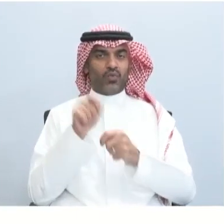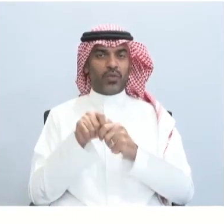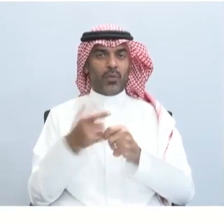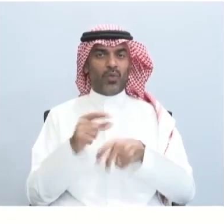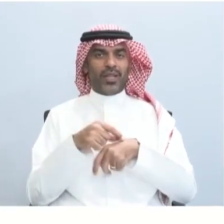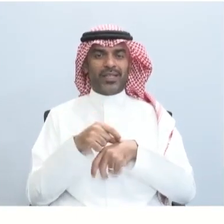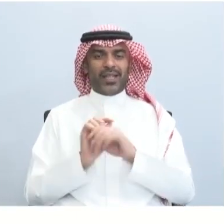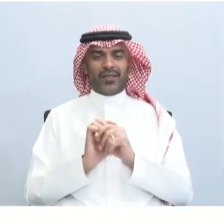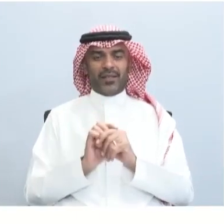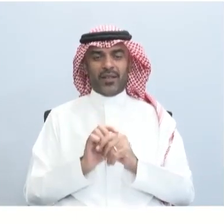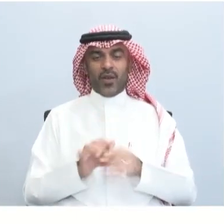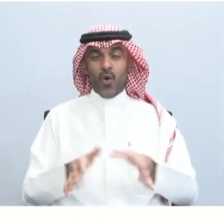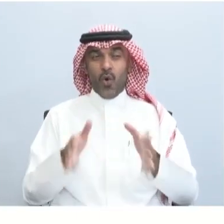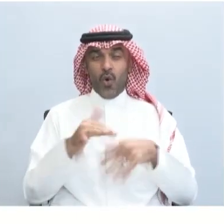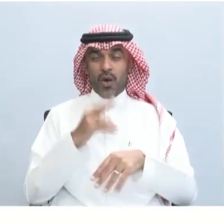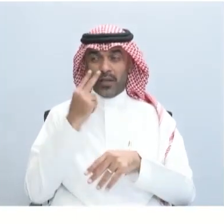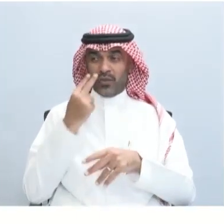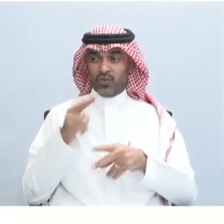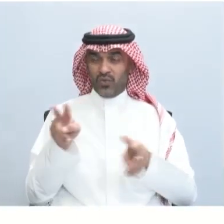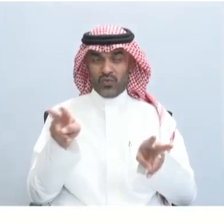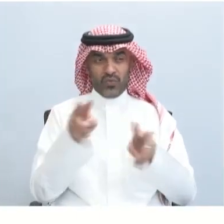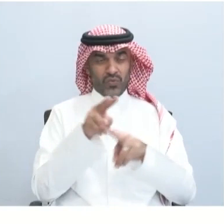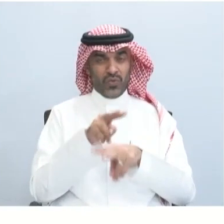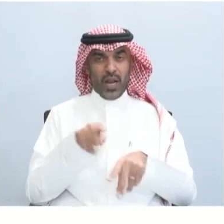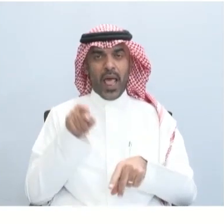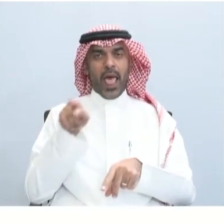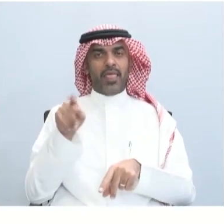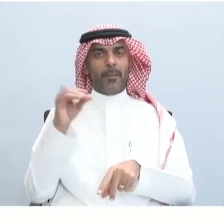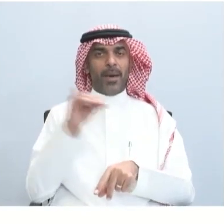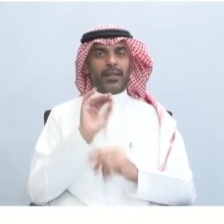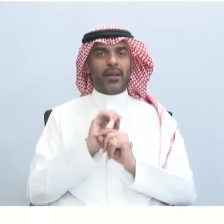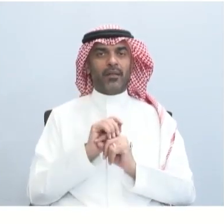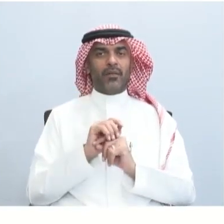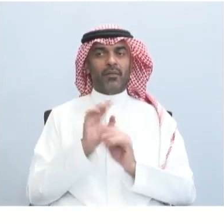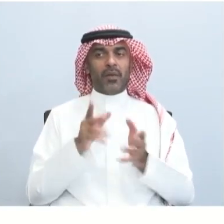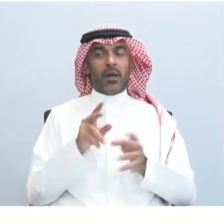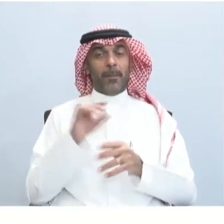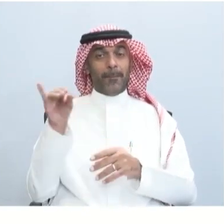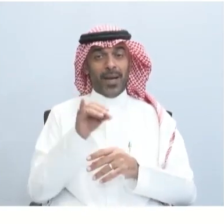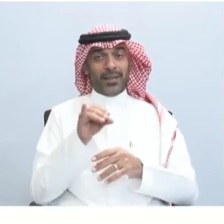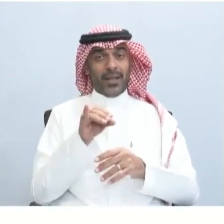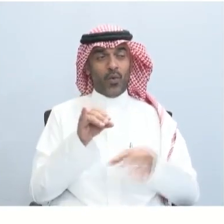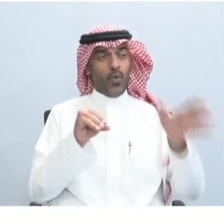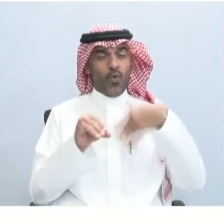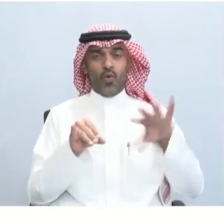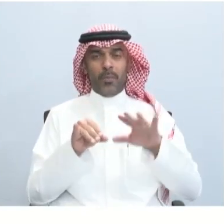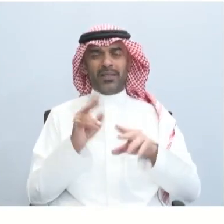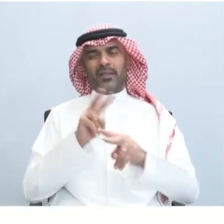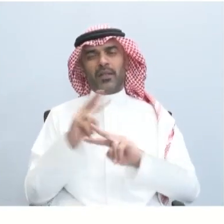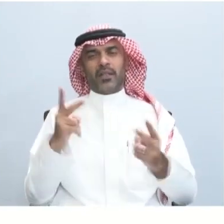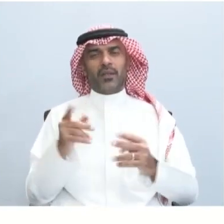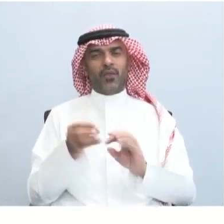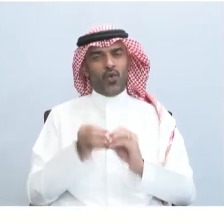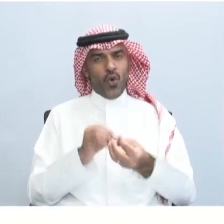كل ما اشاهده حولي يعتبر ماده فهي مختلفه في الوانها ملمسها اشكالها